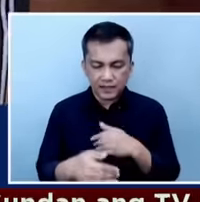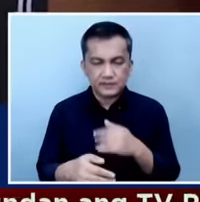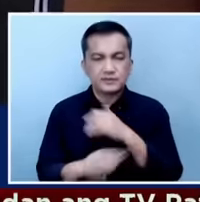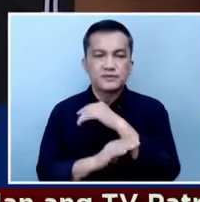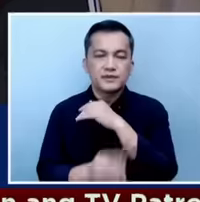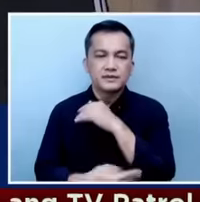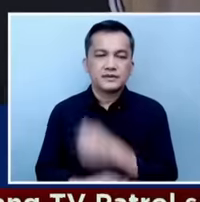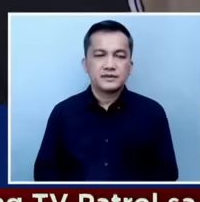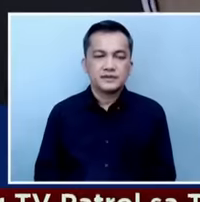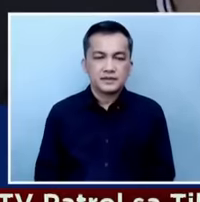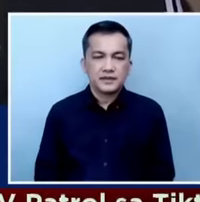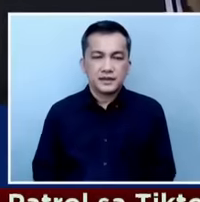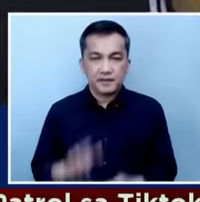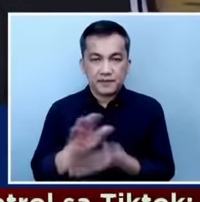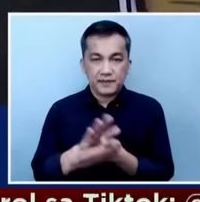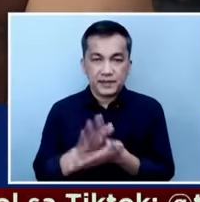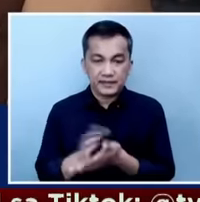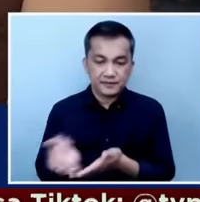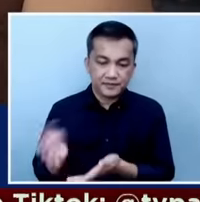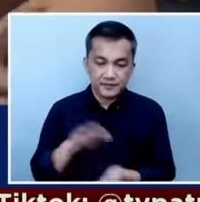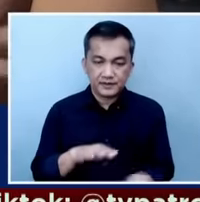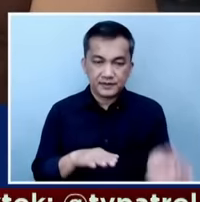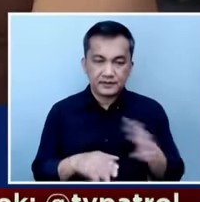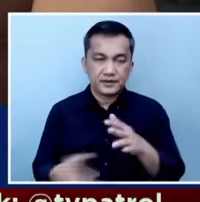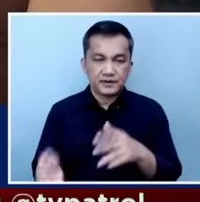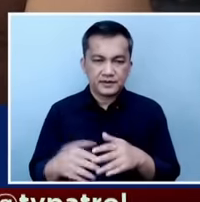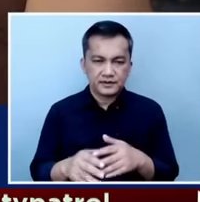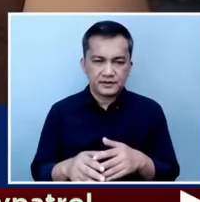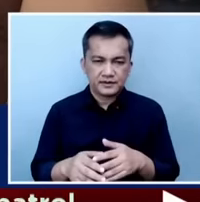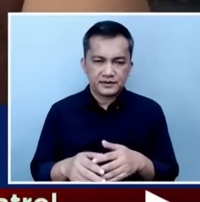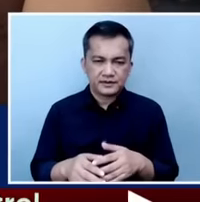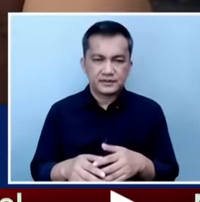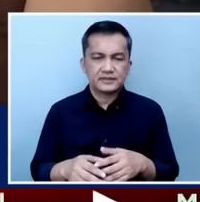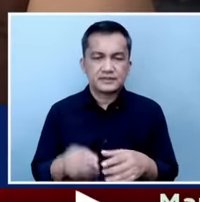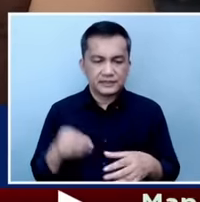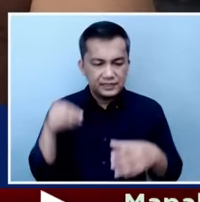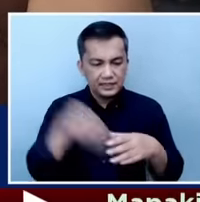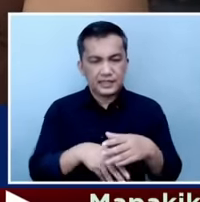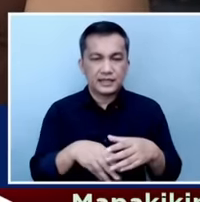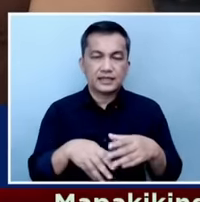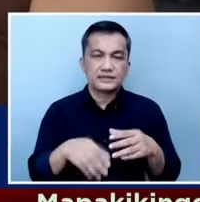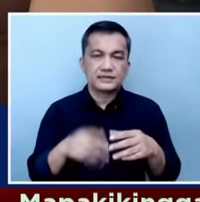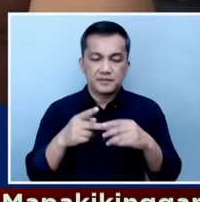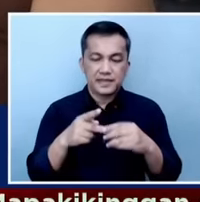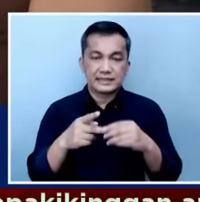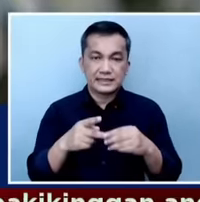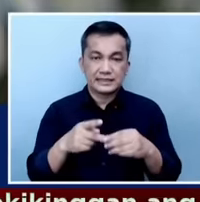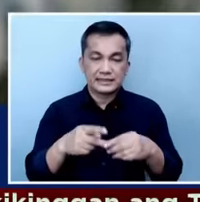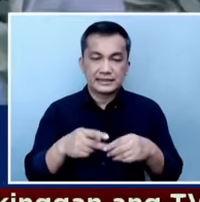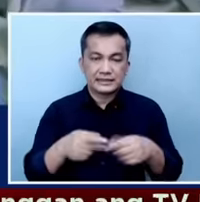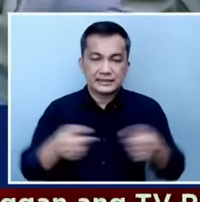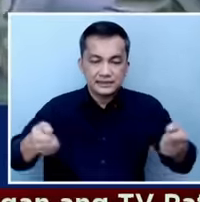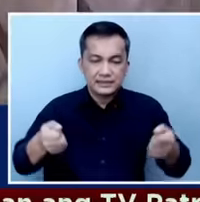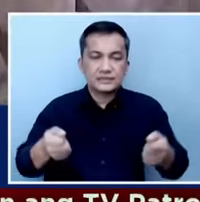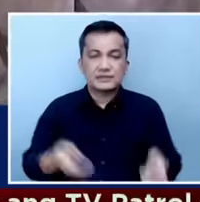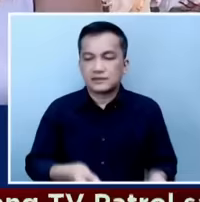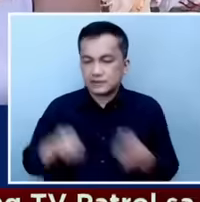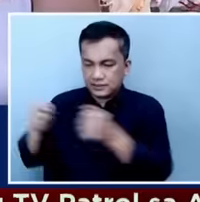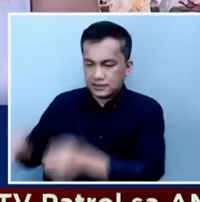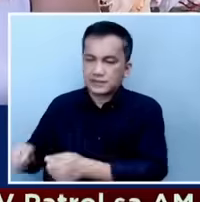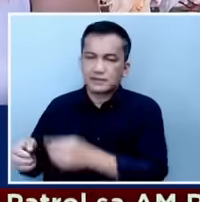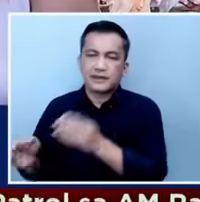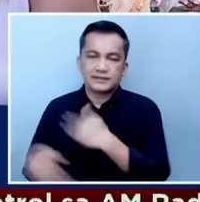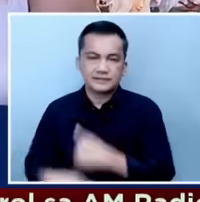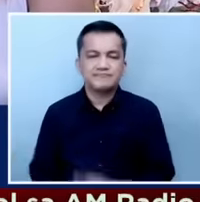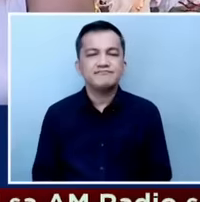Binabalot namin ng papel ng dyaryo tapos inagay sa plastic bago ilagay sa mga box.